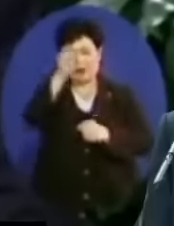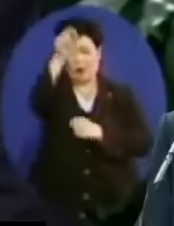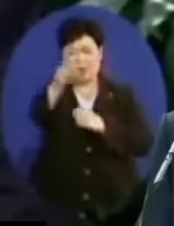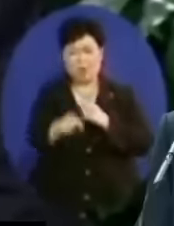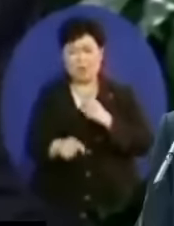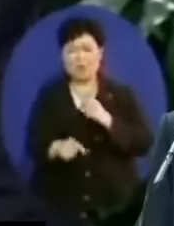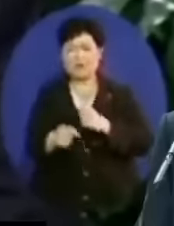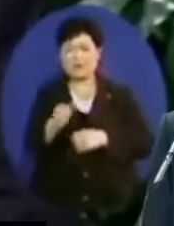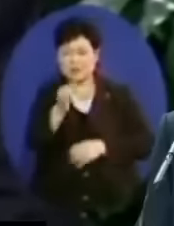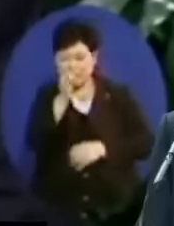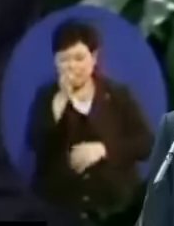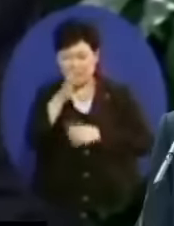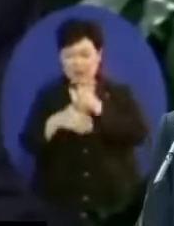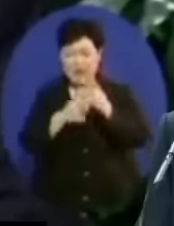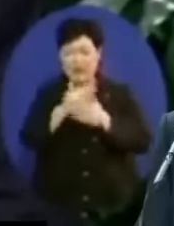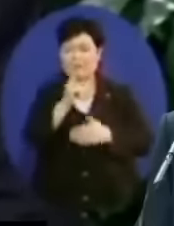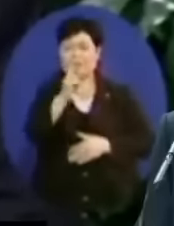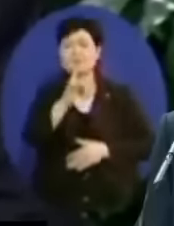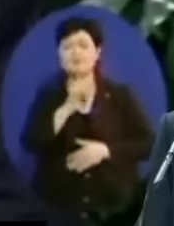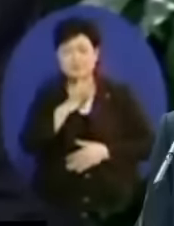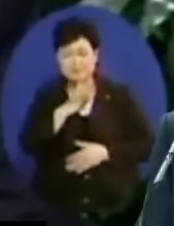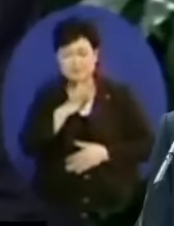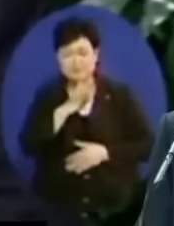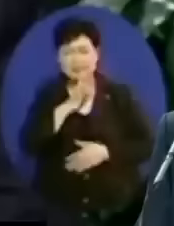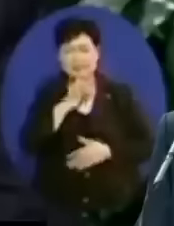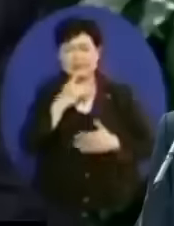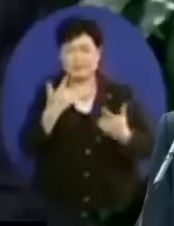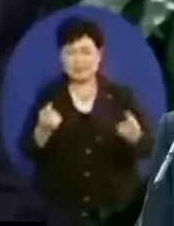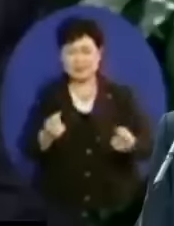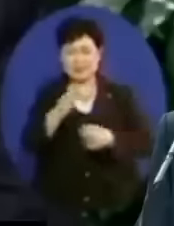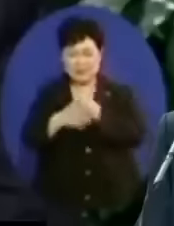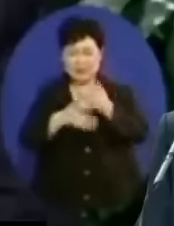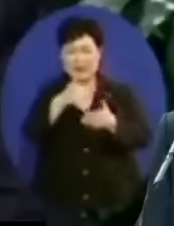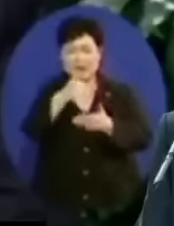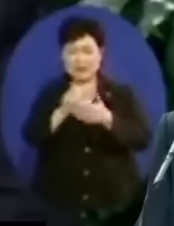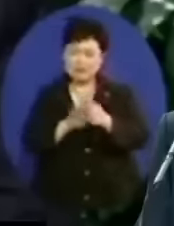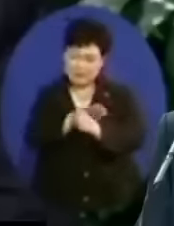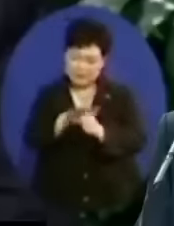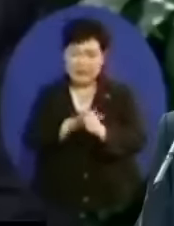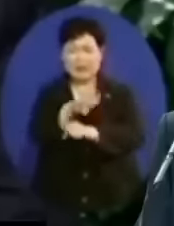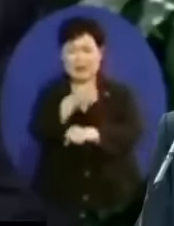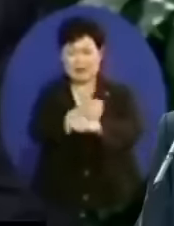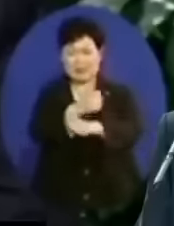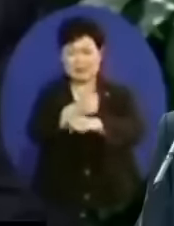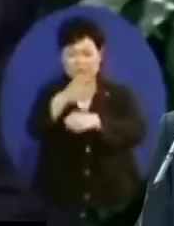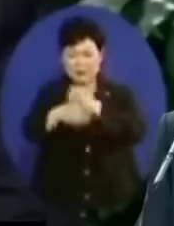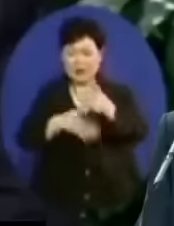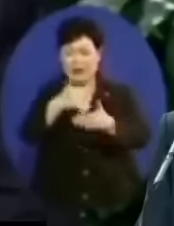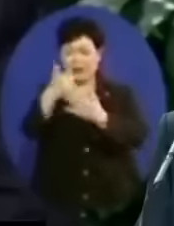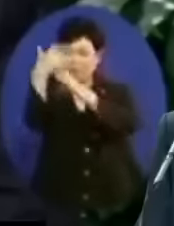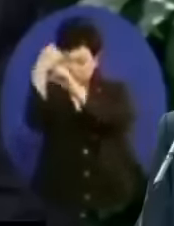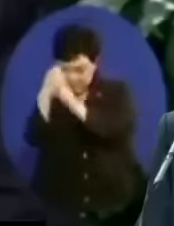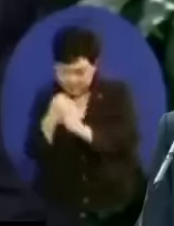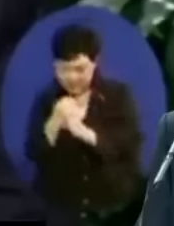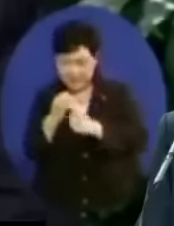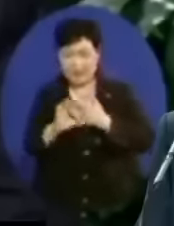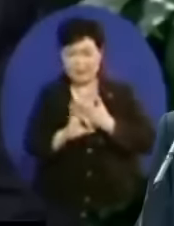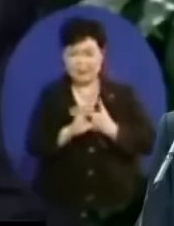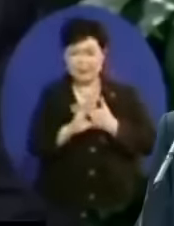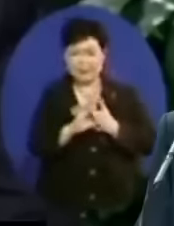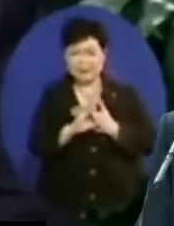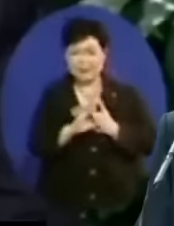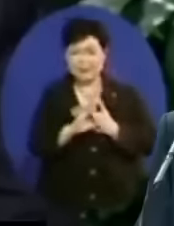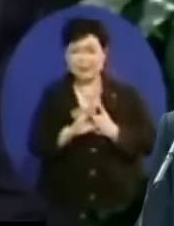것은 하나님밖에 계시지 않습니다. 하나님을 사랑하고 하나님을 의지하는